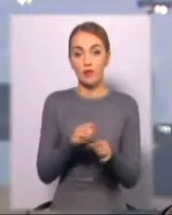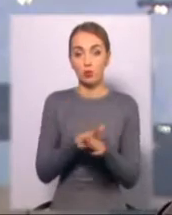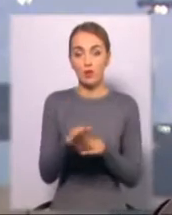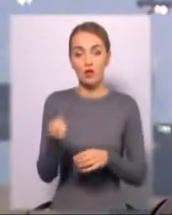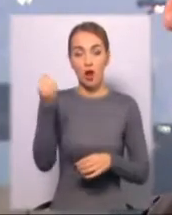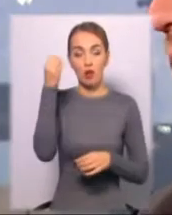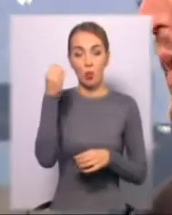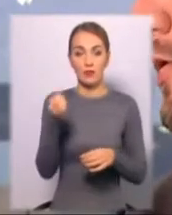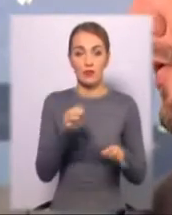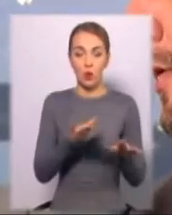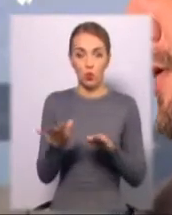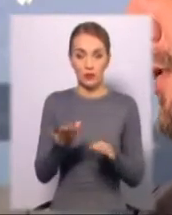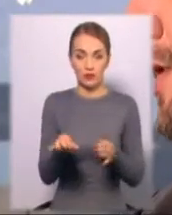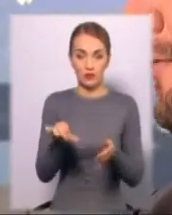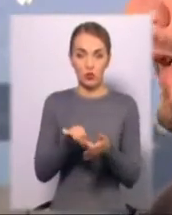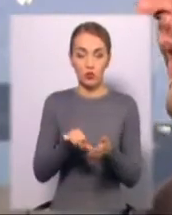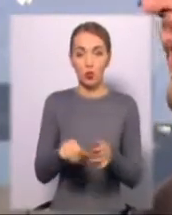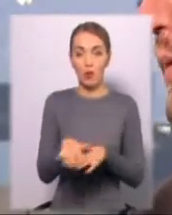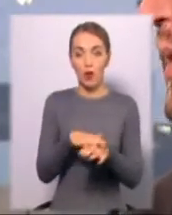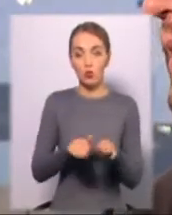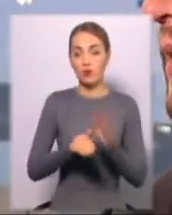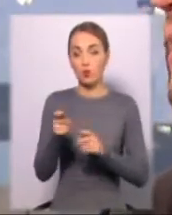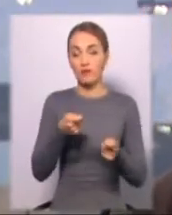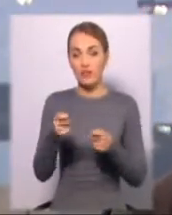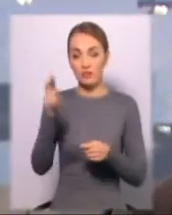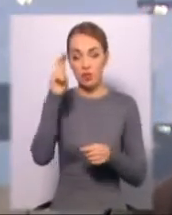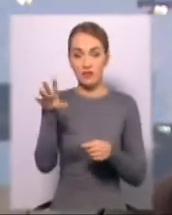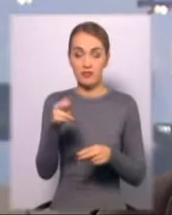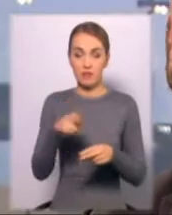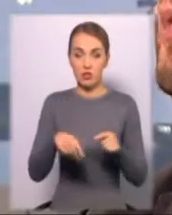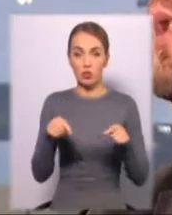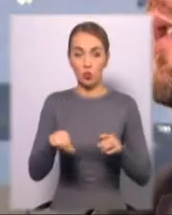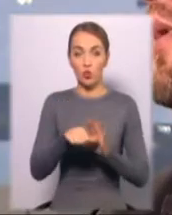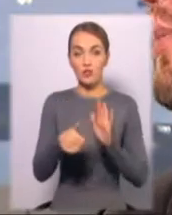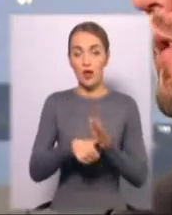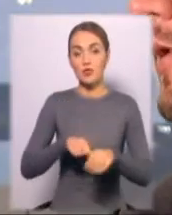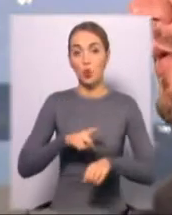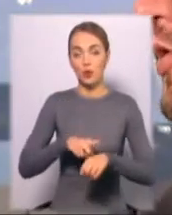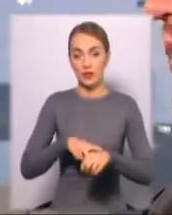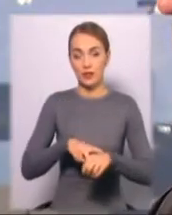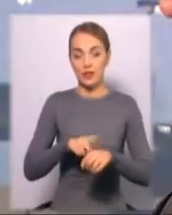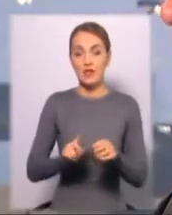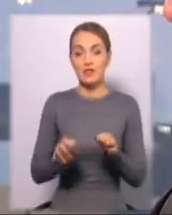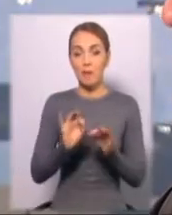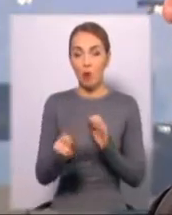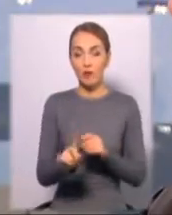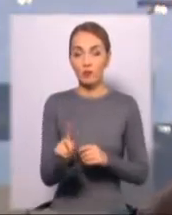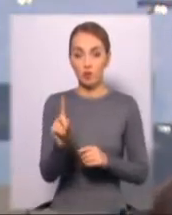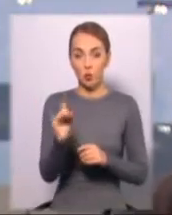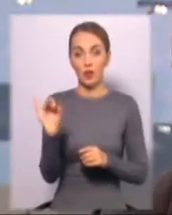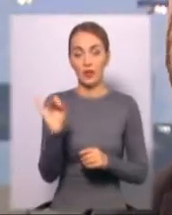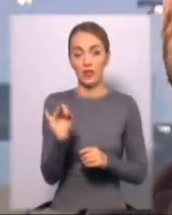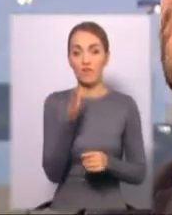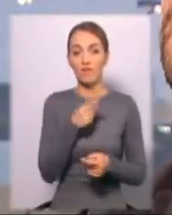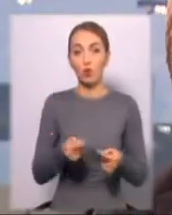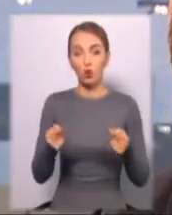участю громадськості та вищого керівництва держави. І всі вони завершаться тут о 16 годині запалюванням свічок. І